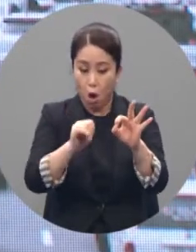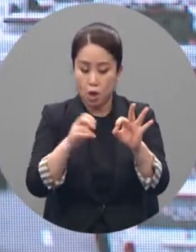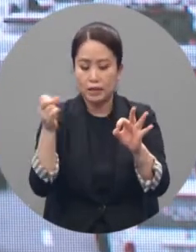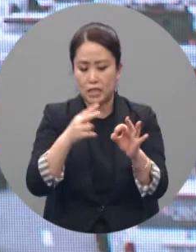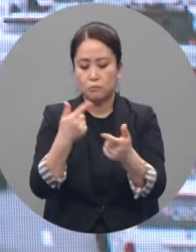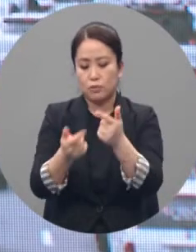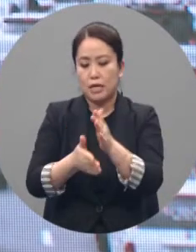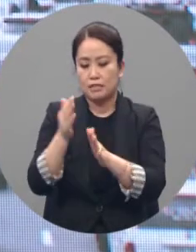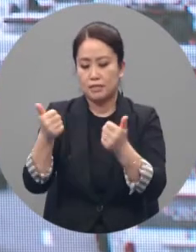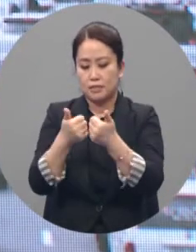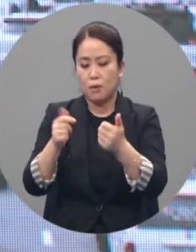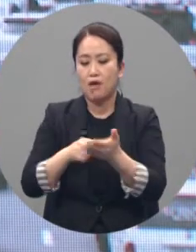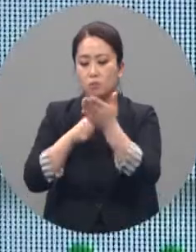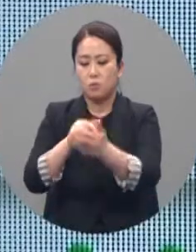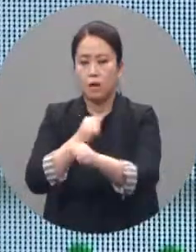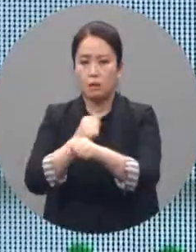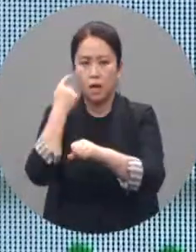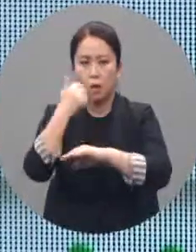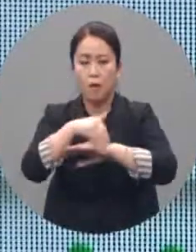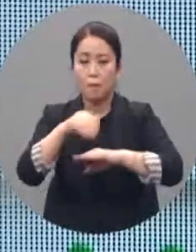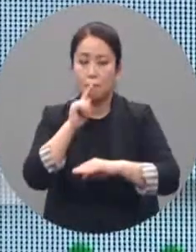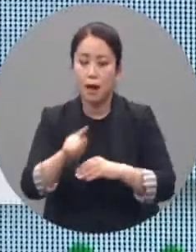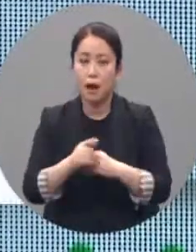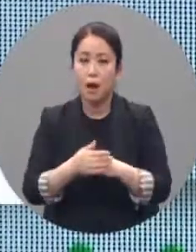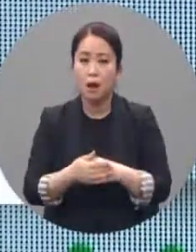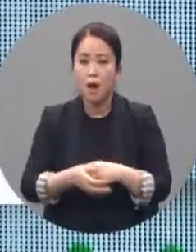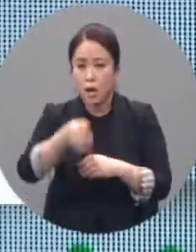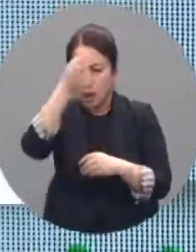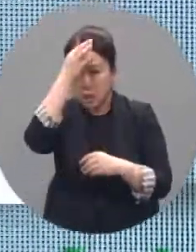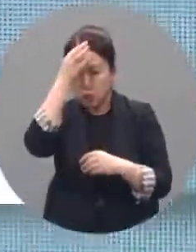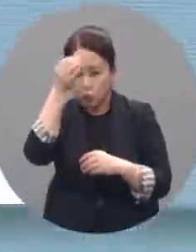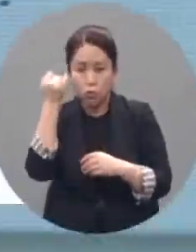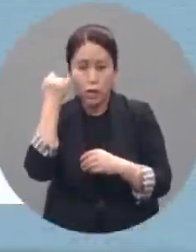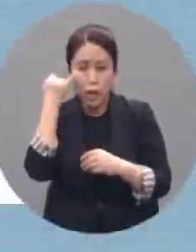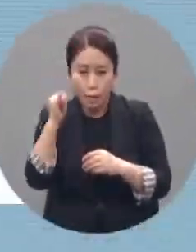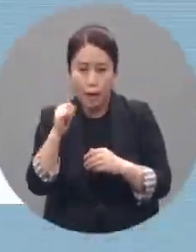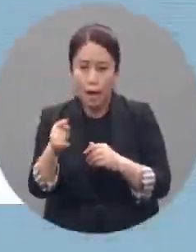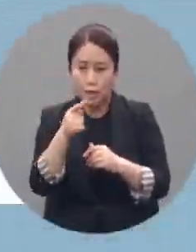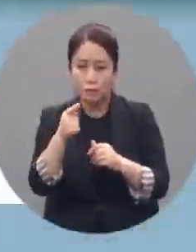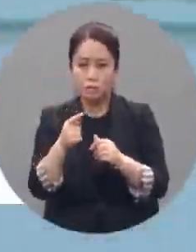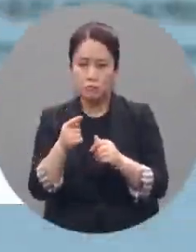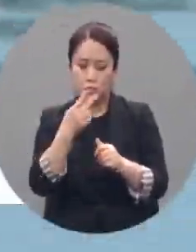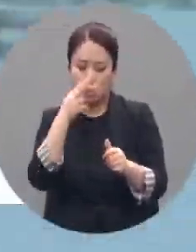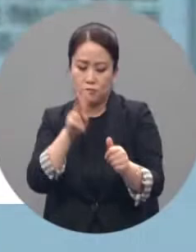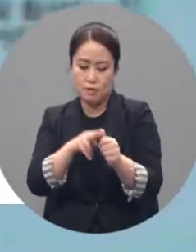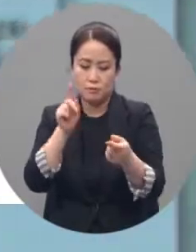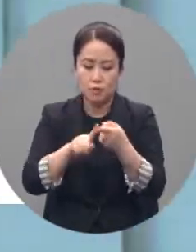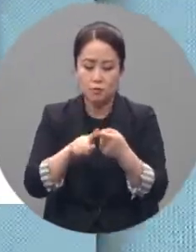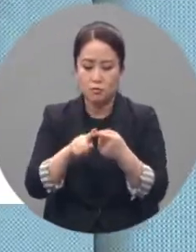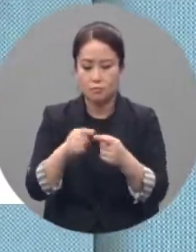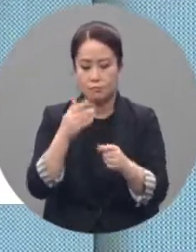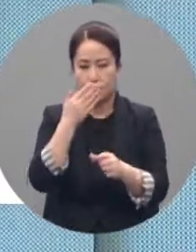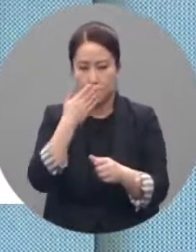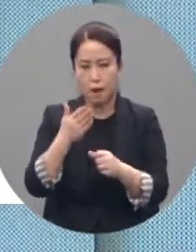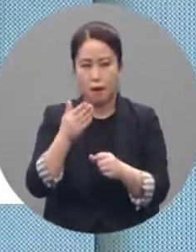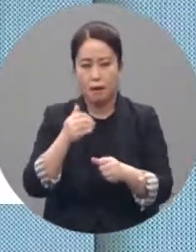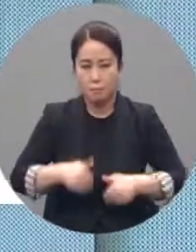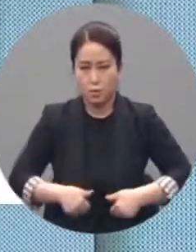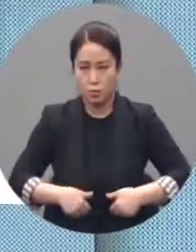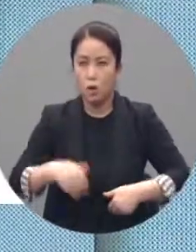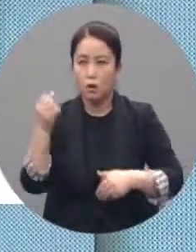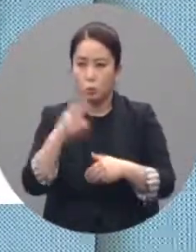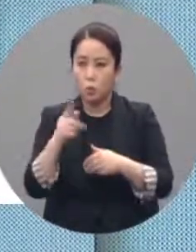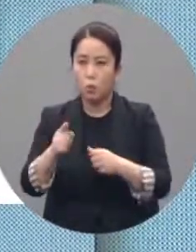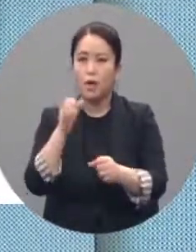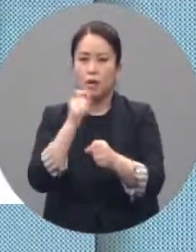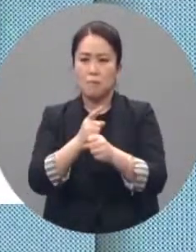계획입니다. 기술 개발에 대한 것들은 그렇게 도전적으로 이렇게 가야 할 수밖에 없고요. 이미 이게 다 검증이 된 순간은 우리는